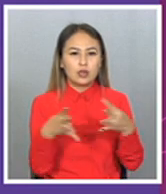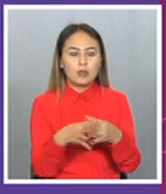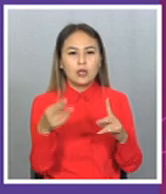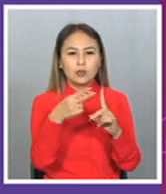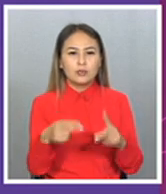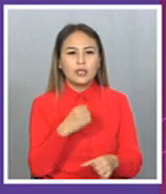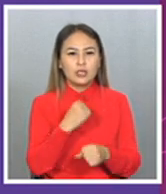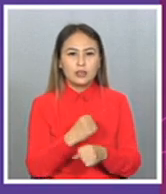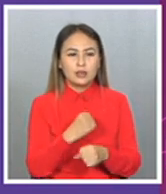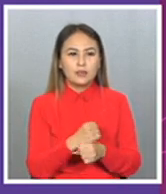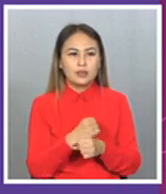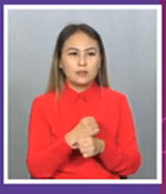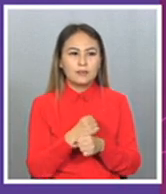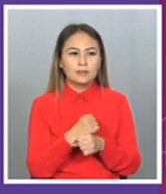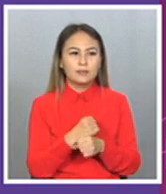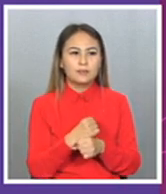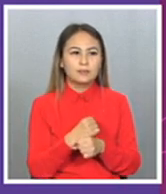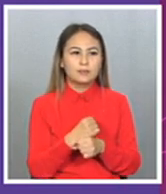жасаймыз.